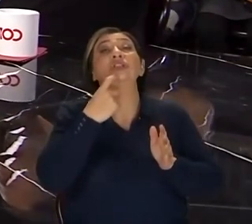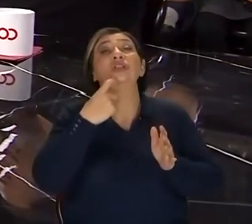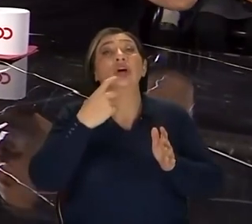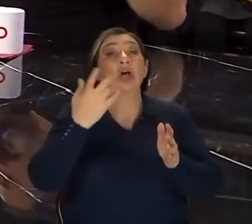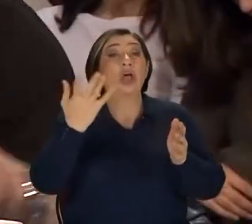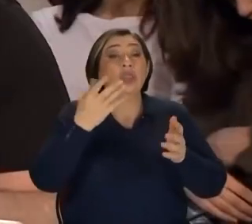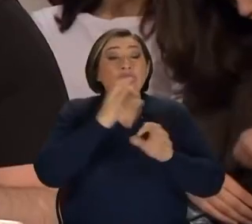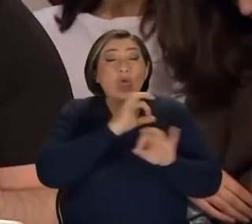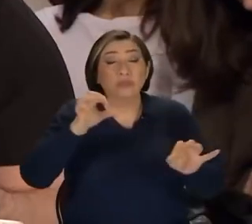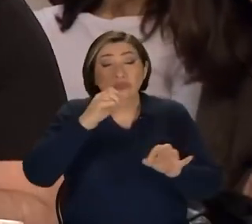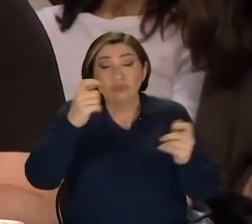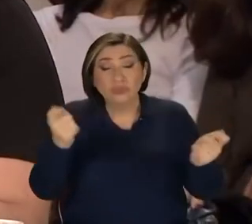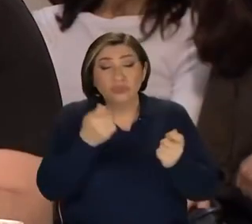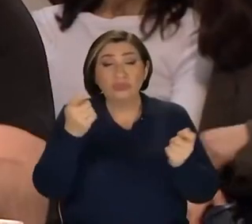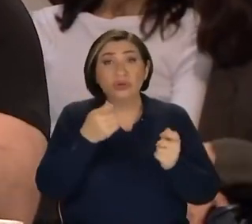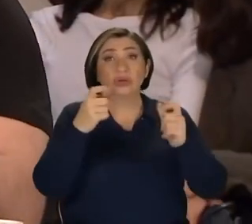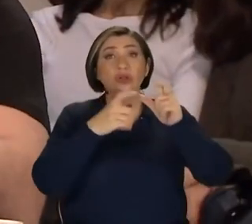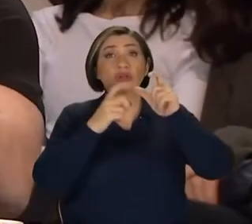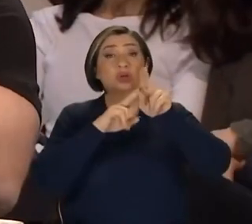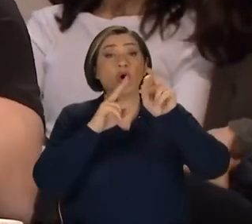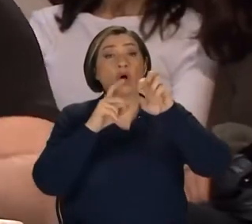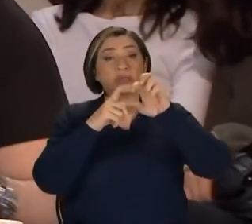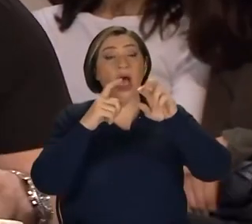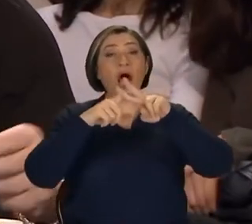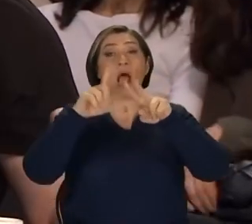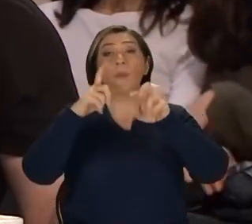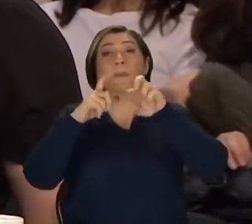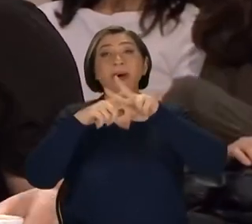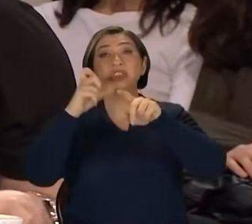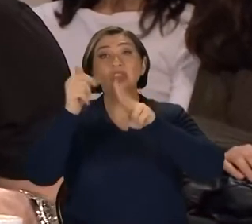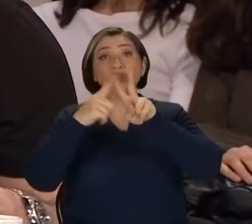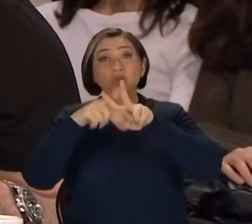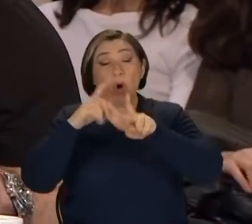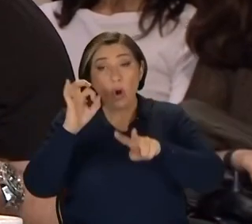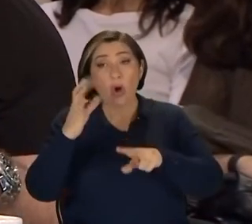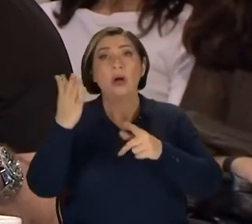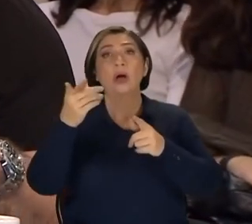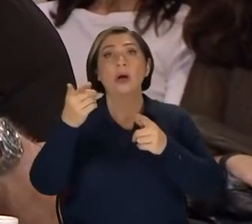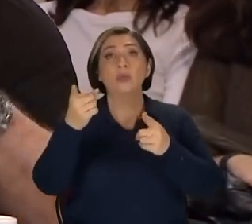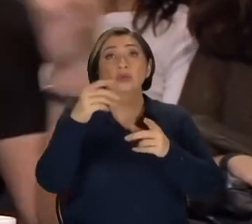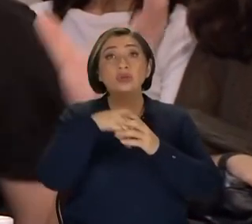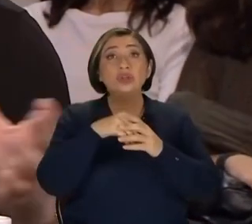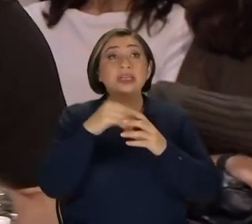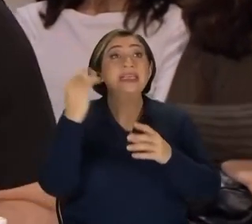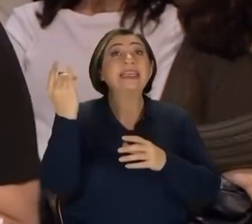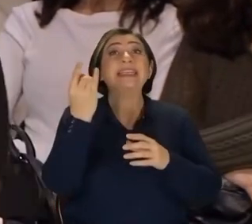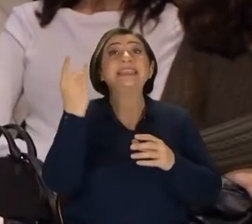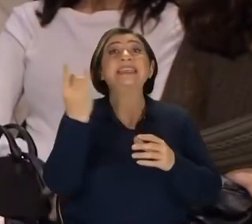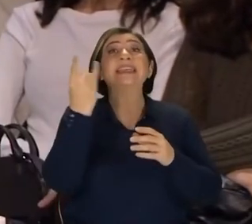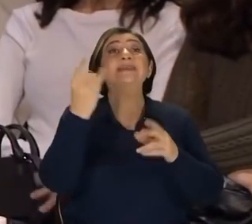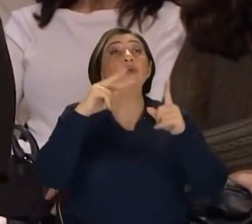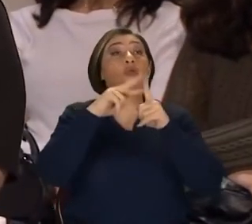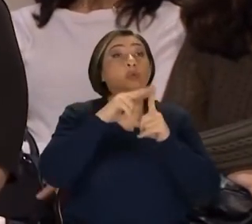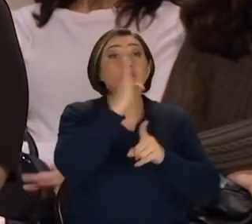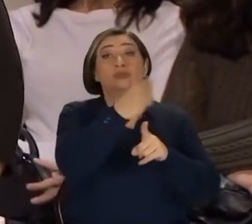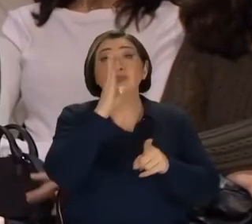işin menbaında yaşayan Scorsese, Al Pacino, Robert De Niro bu Irishman için evet. Gezmedikleri